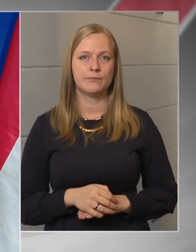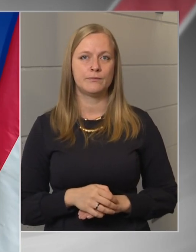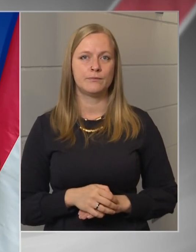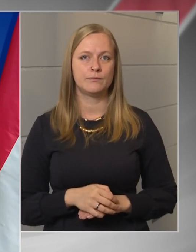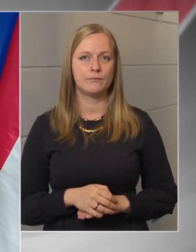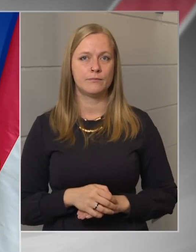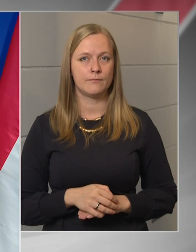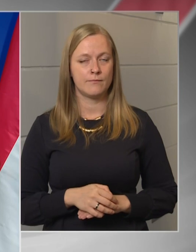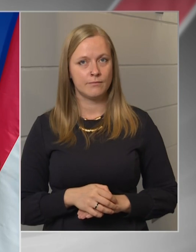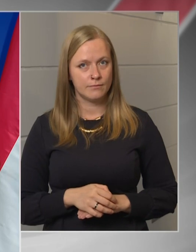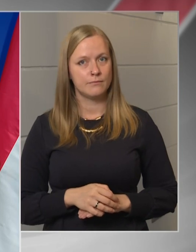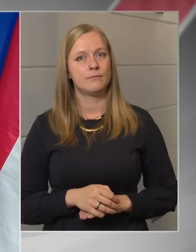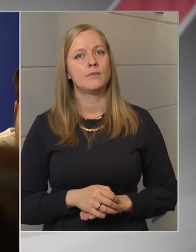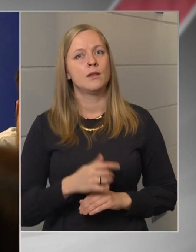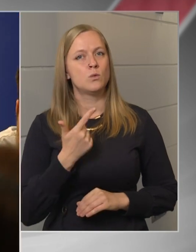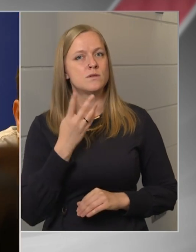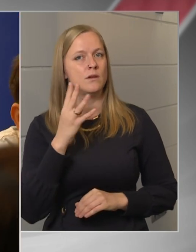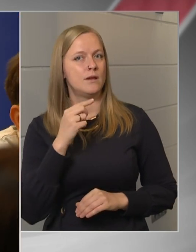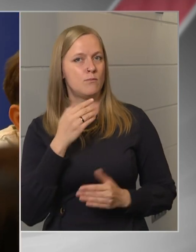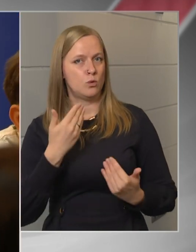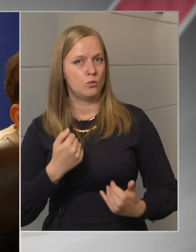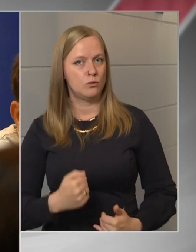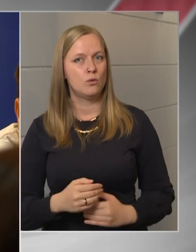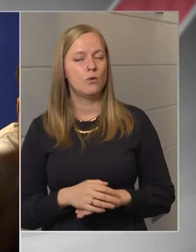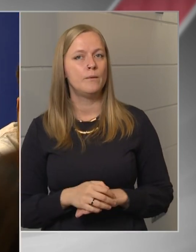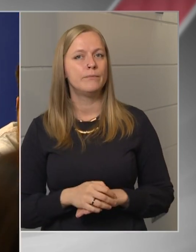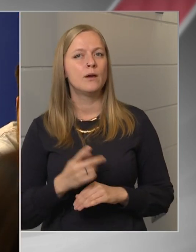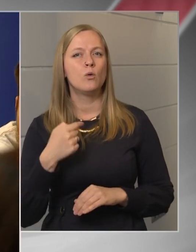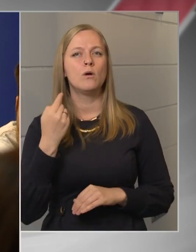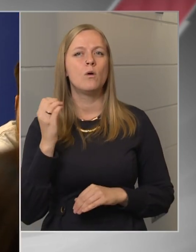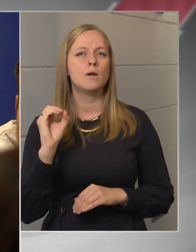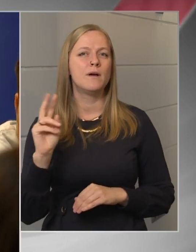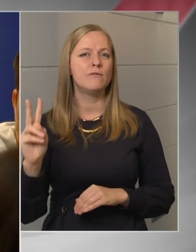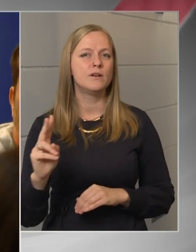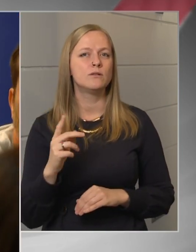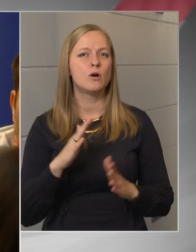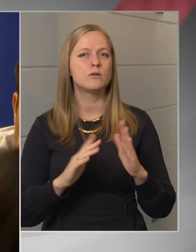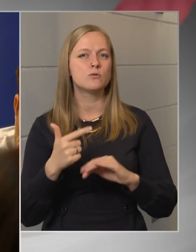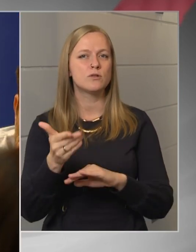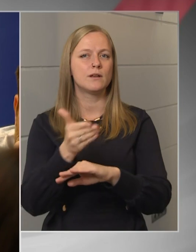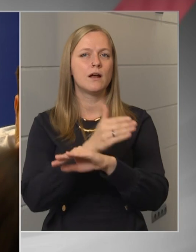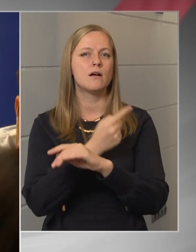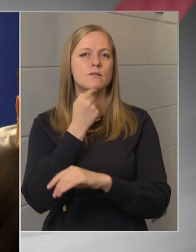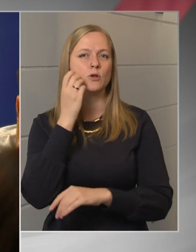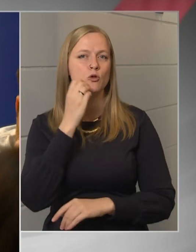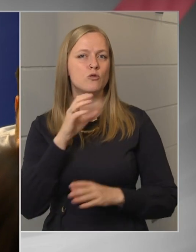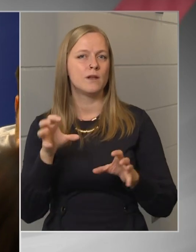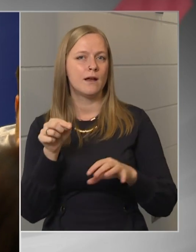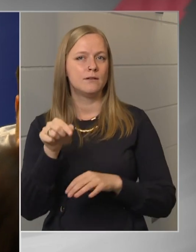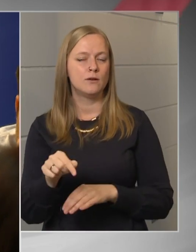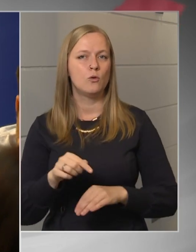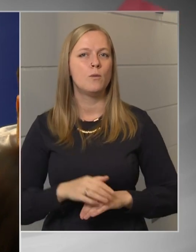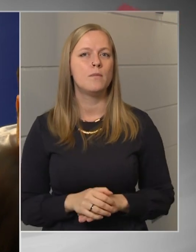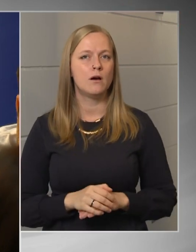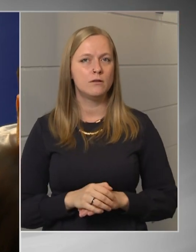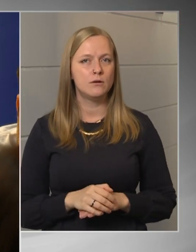Spír Kiózsef vagyok a 24.hu-tól. Orbán Viktor augusztus 20-e előtt azt mondta a Kossuth rádióban, hogy nyáron sem áll